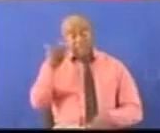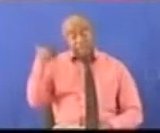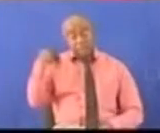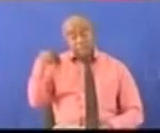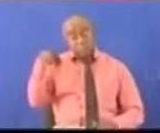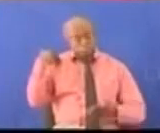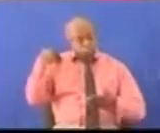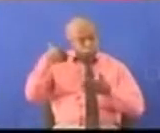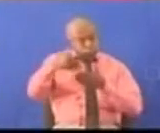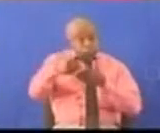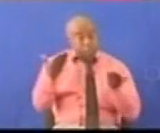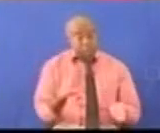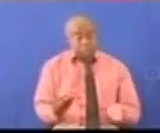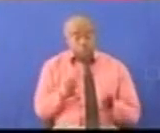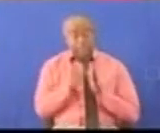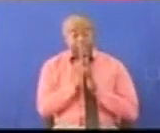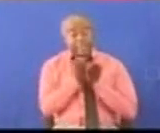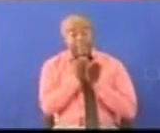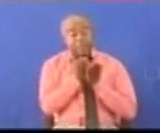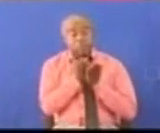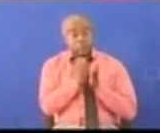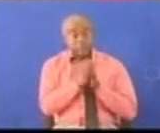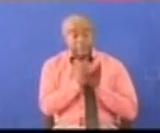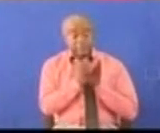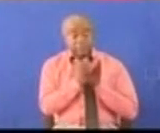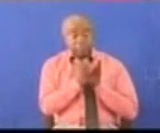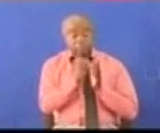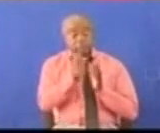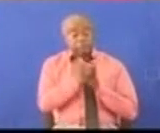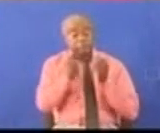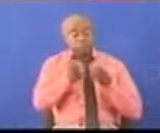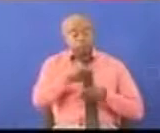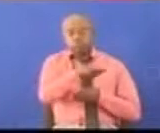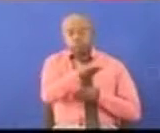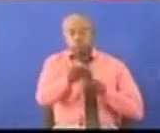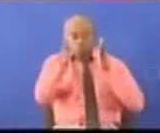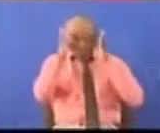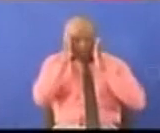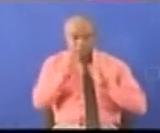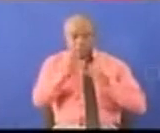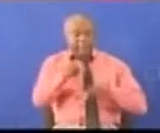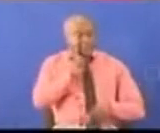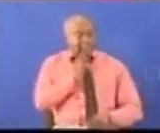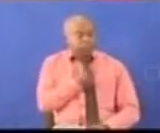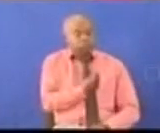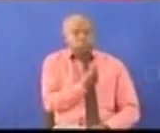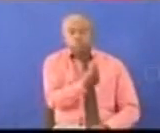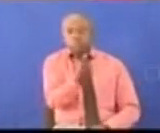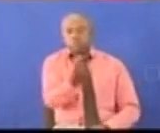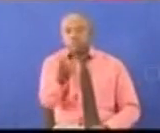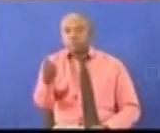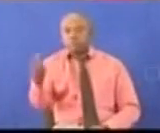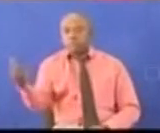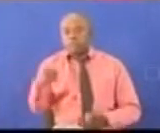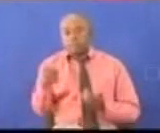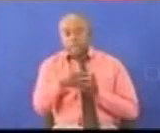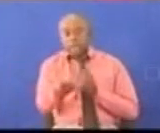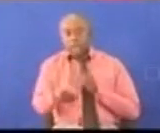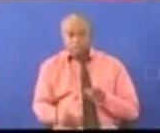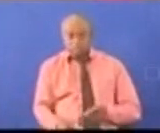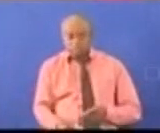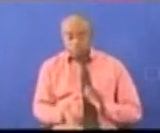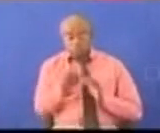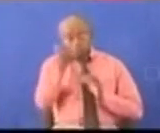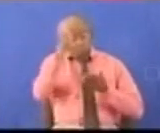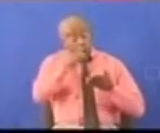sasa tulipofika, na kitabu hicho kitagawiwa kwa waheshimiwa wa bunge. Ningeomba kila mmoja wenu awe na nakala kusudi kuweza